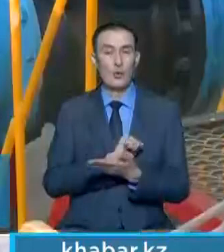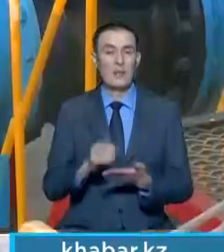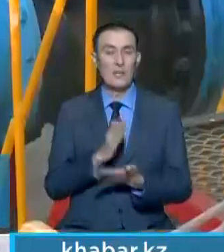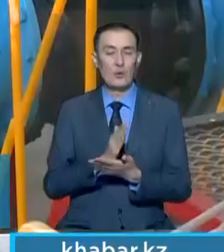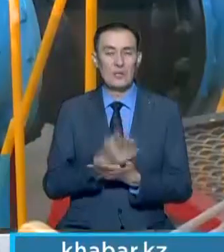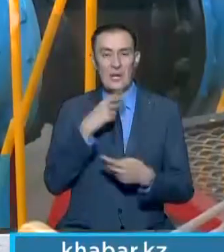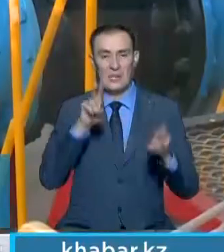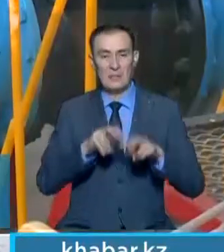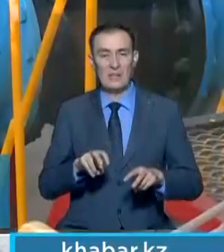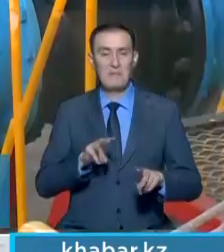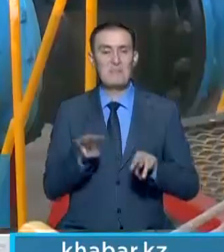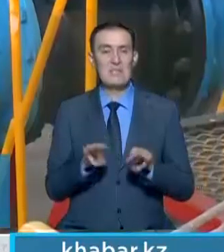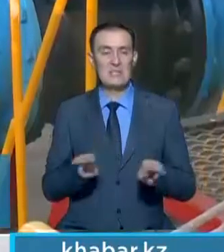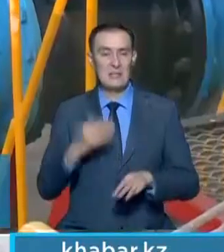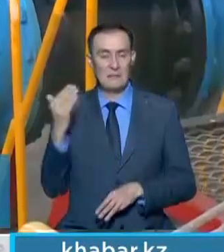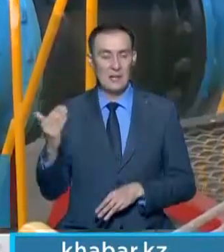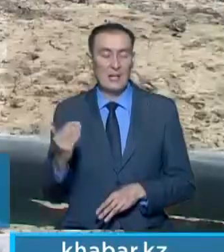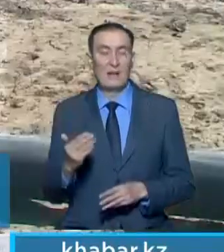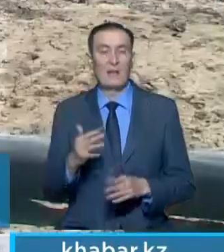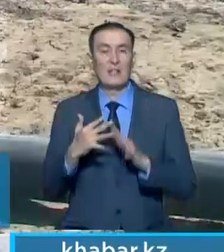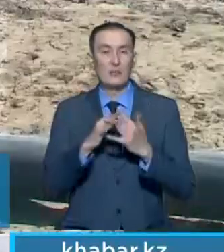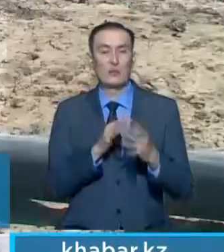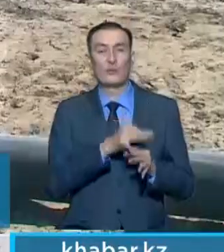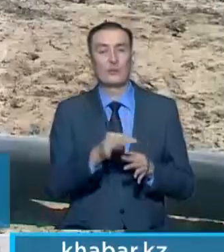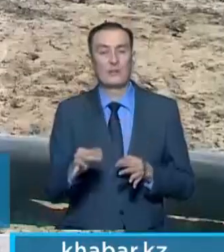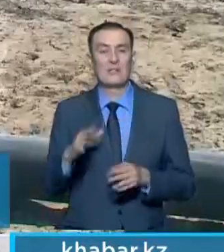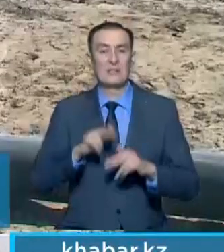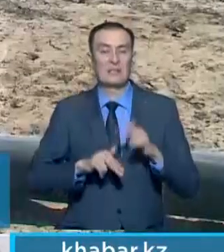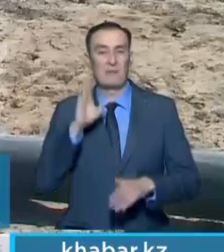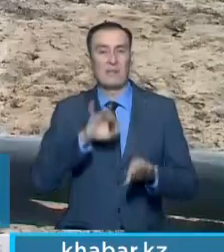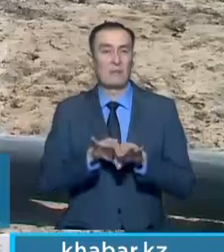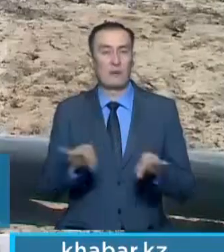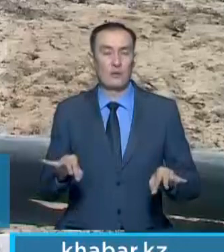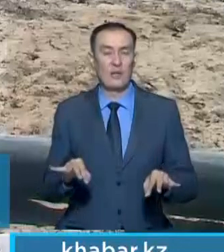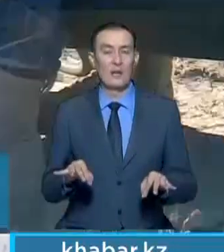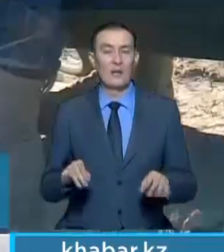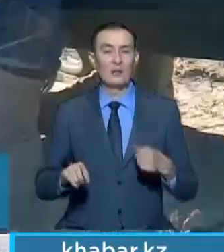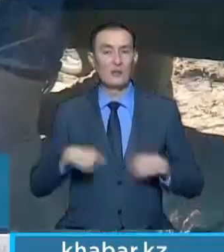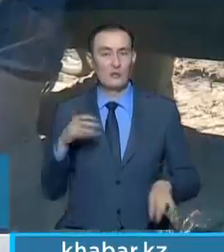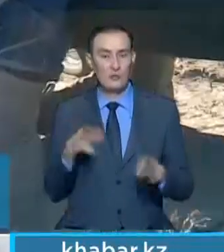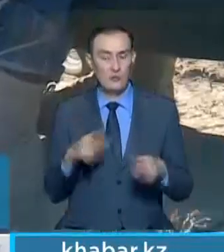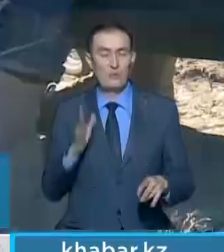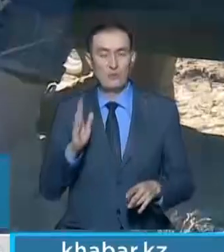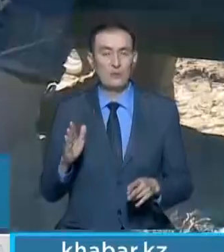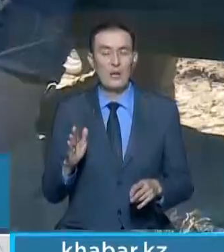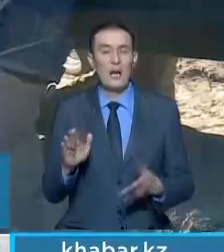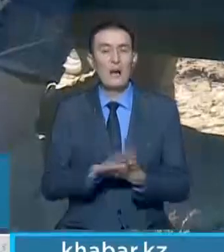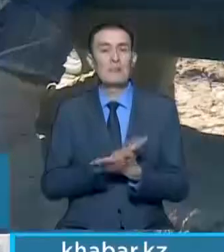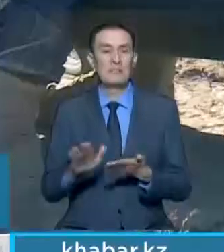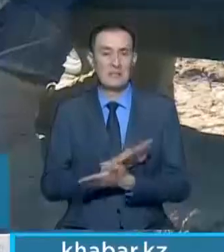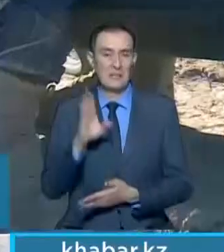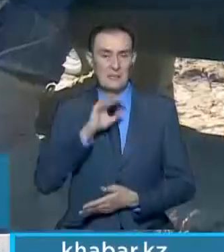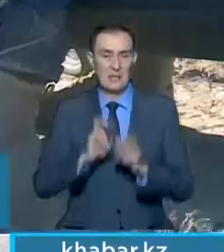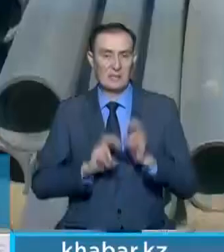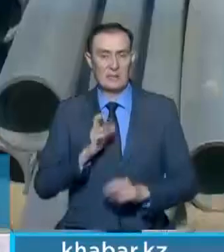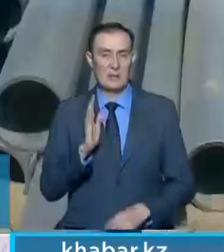баййина в населённых пунктах где строительство водопровода неоправданно установят опреснительные станции